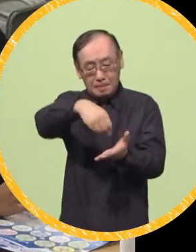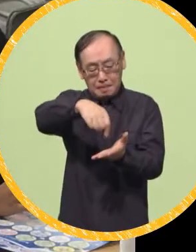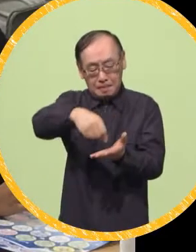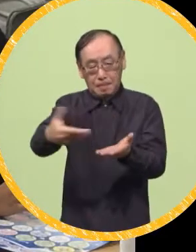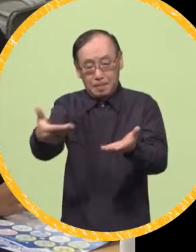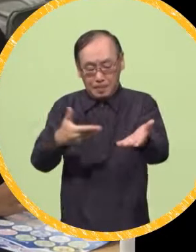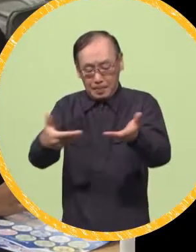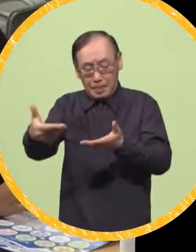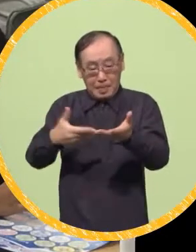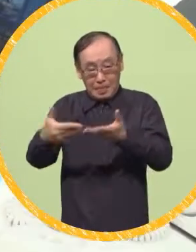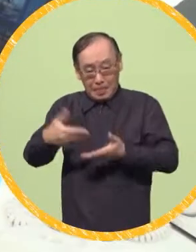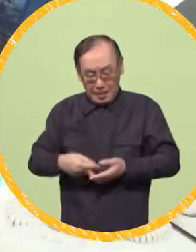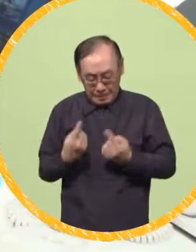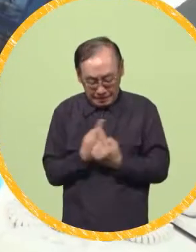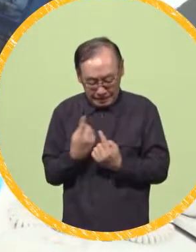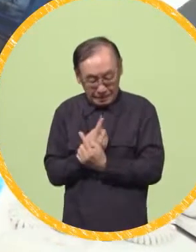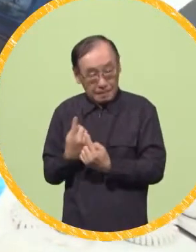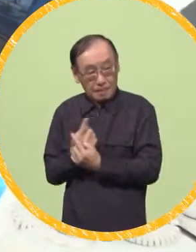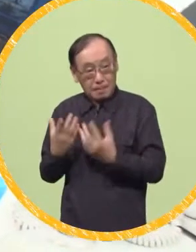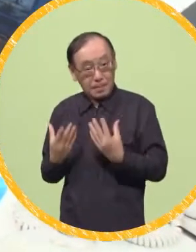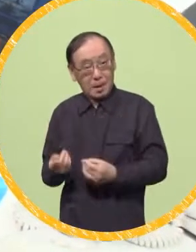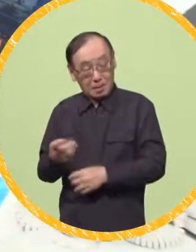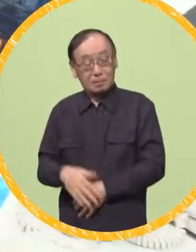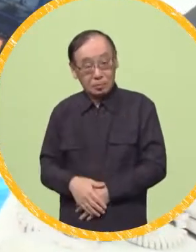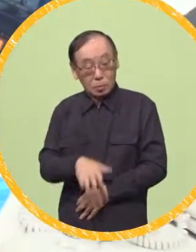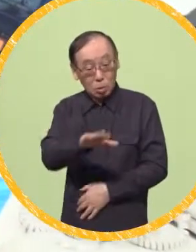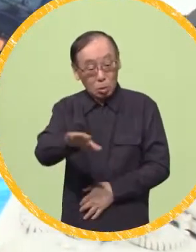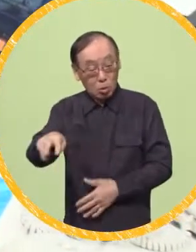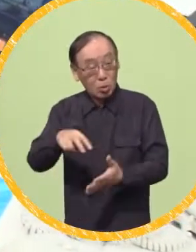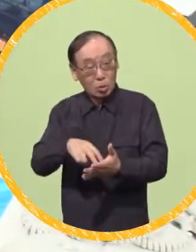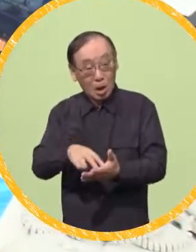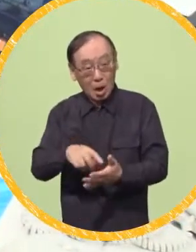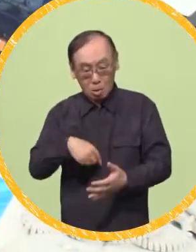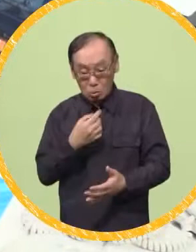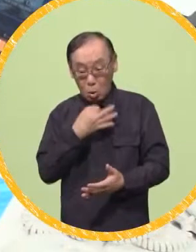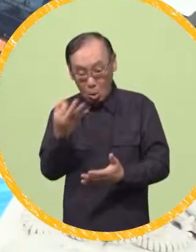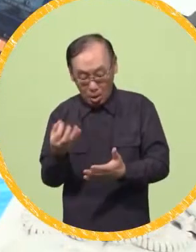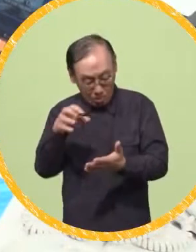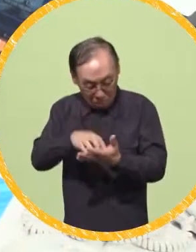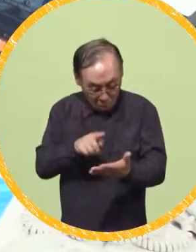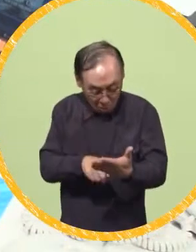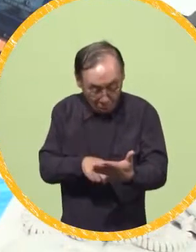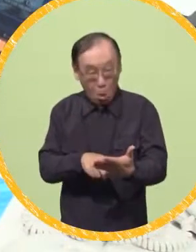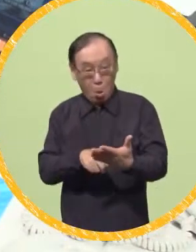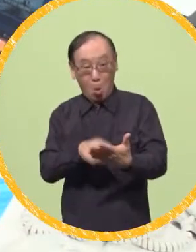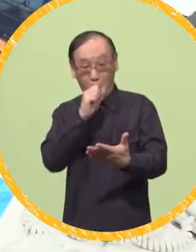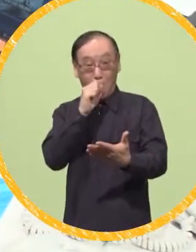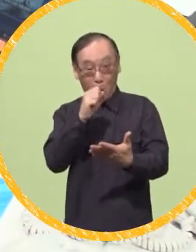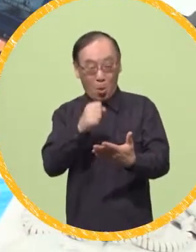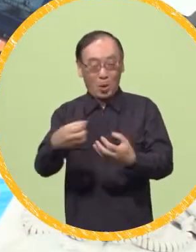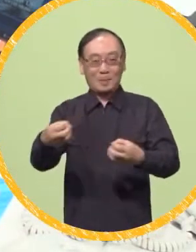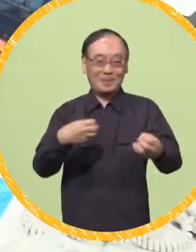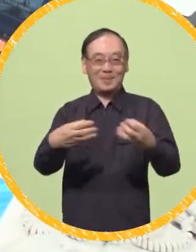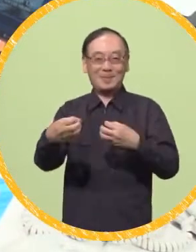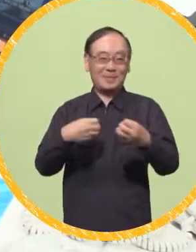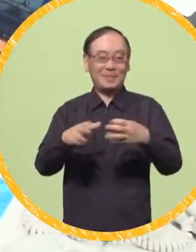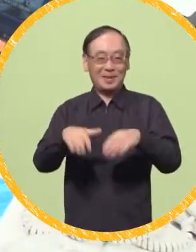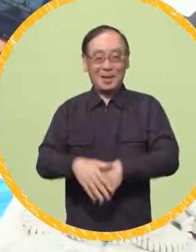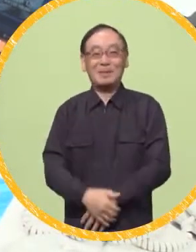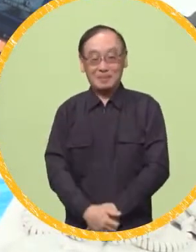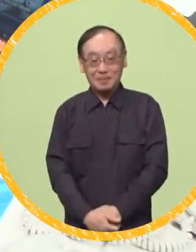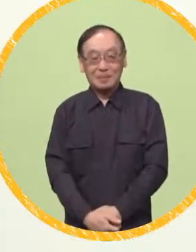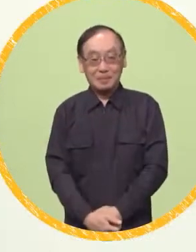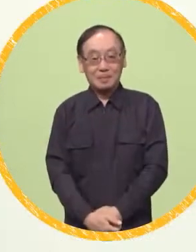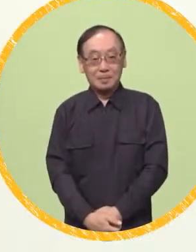実際商品につながったとやな自分たちの声があの実際にこの晩現場の反映されていてすごくそこがうれしいというか感想はもらえまし